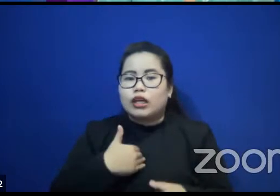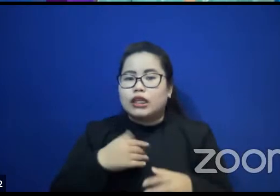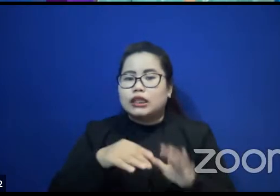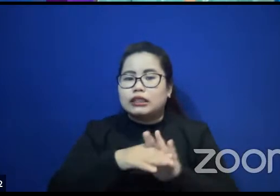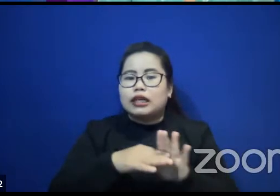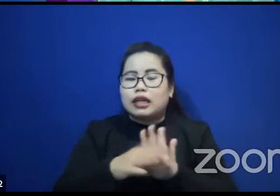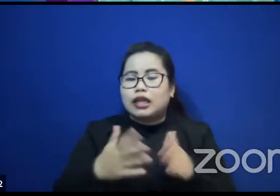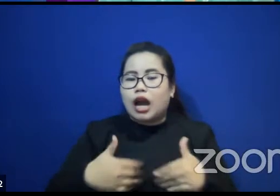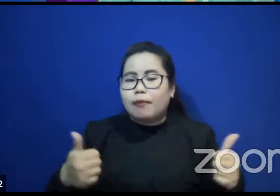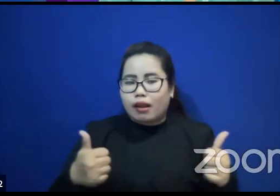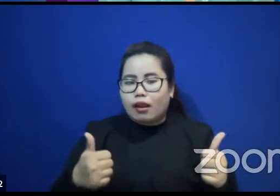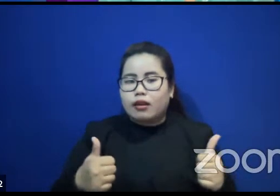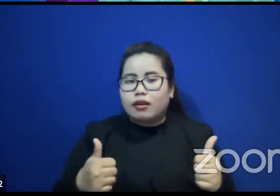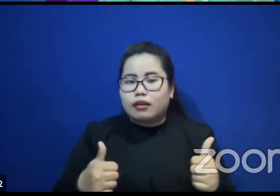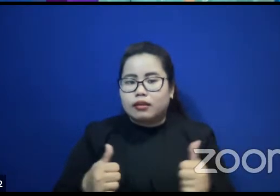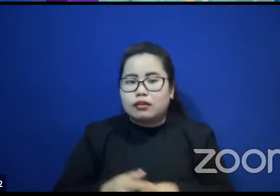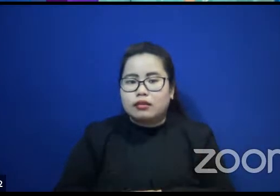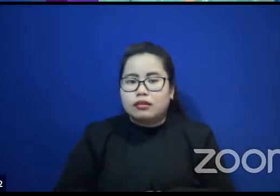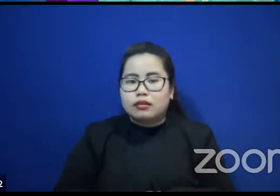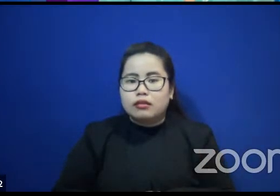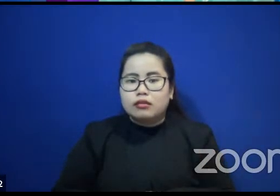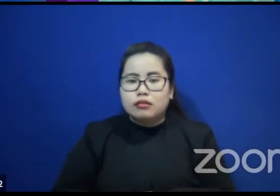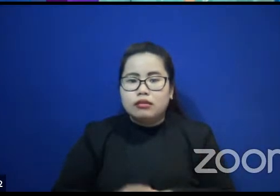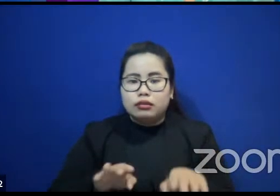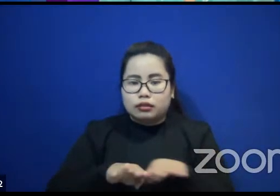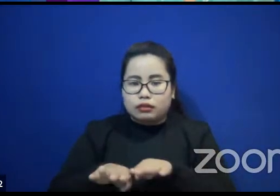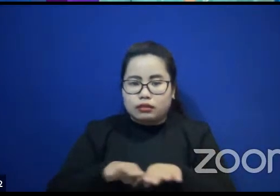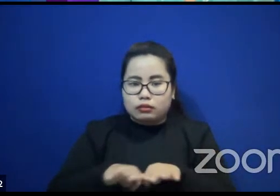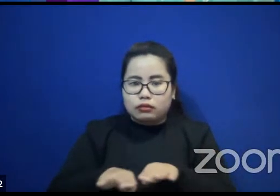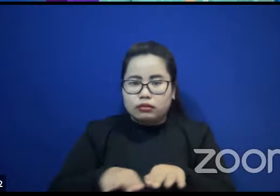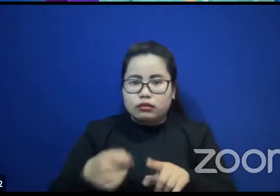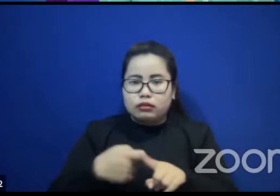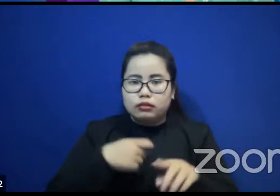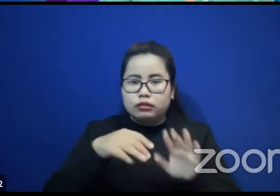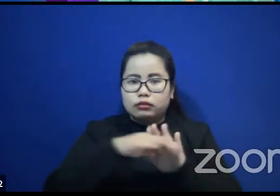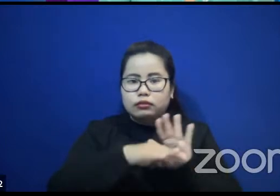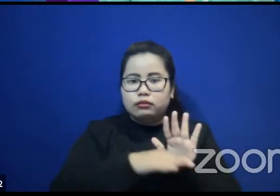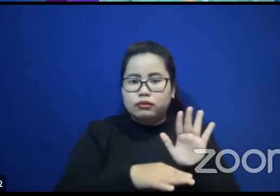yang sesuai dengan